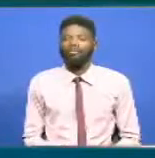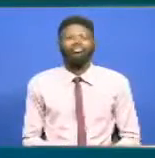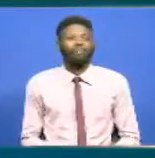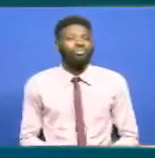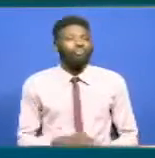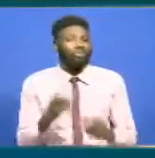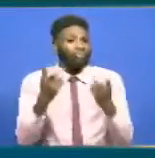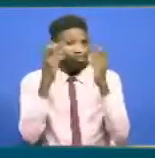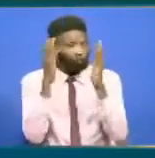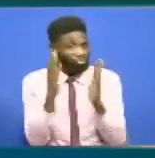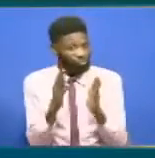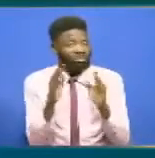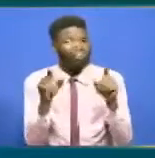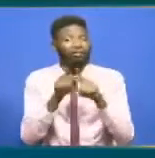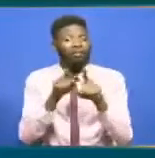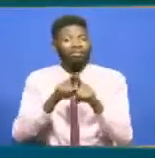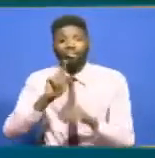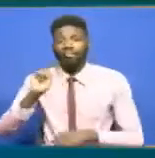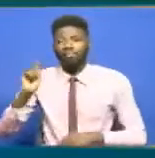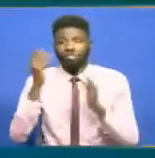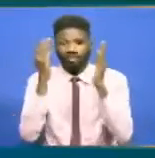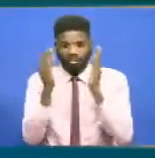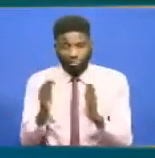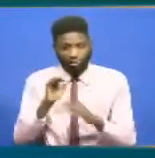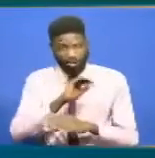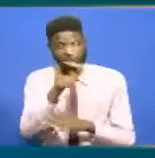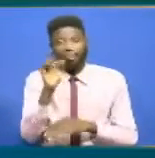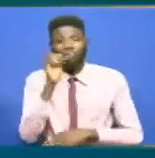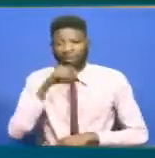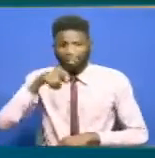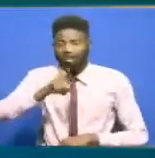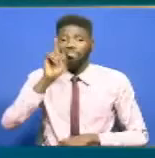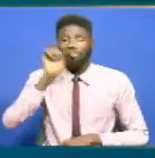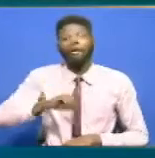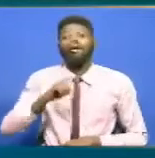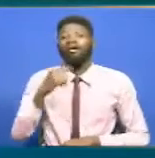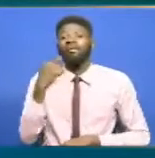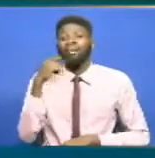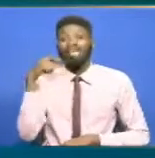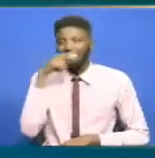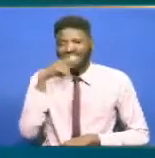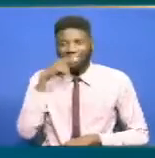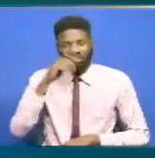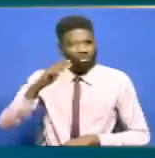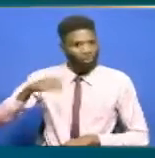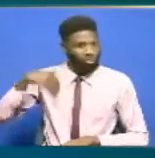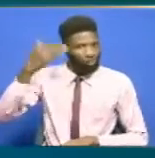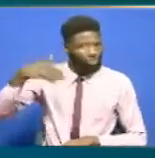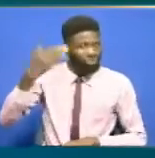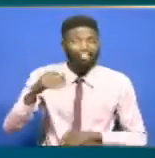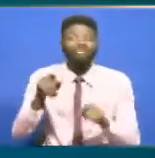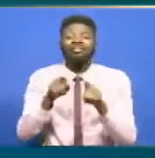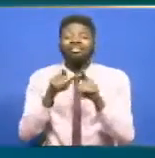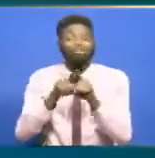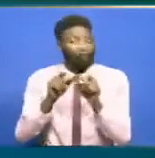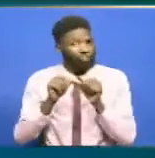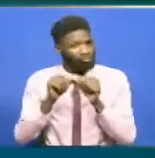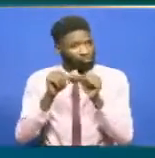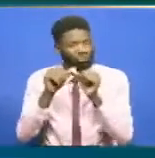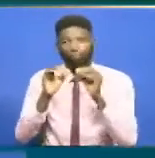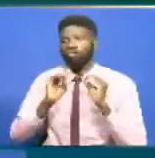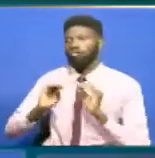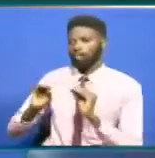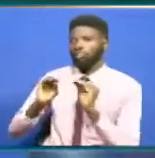Na mtazamaji, kwingineko ni kwamba Wakenya wametakiwa kuzingatia kusugua meno yao kila mara na kukita, tabia hiyo kwa watoto